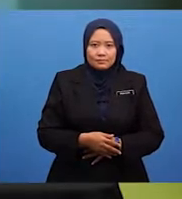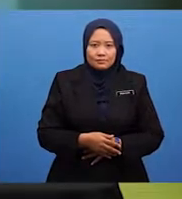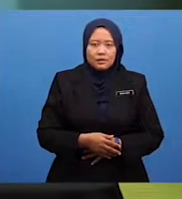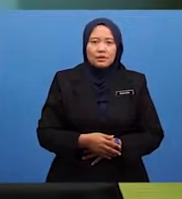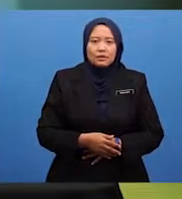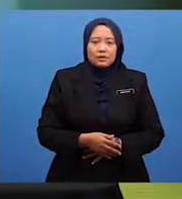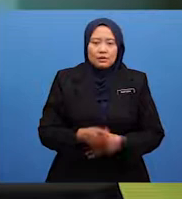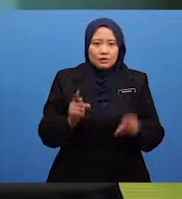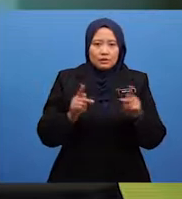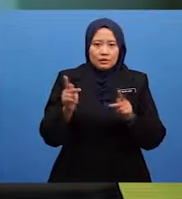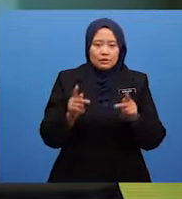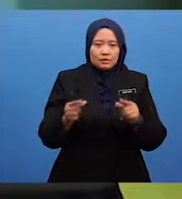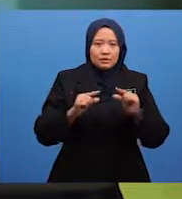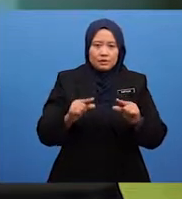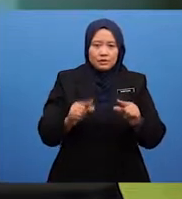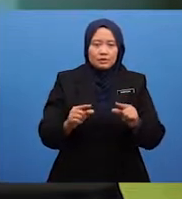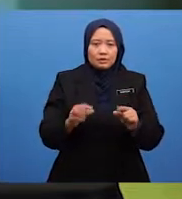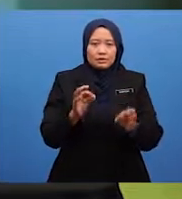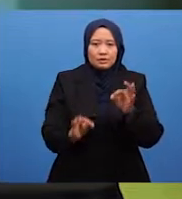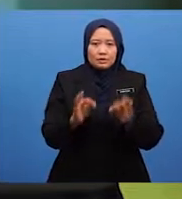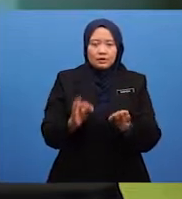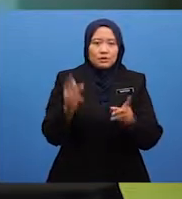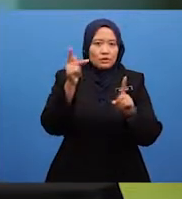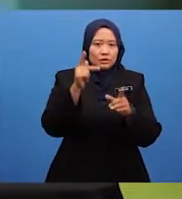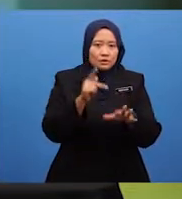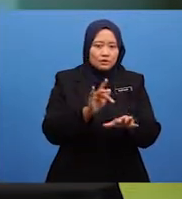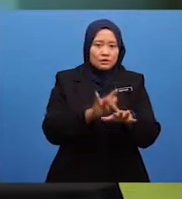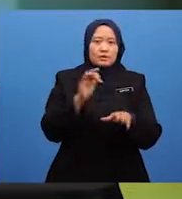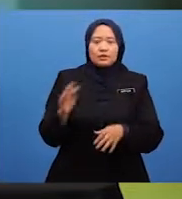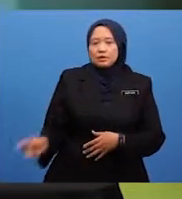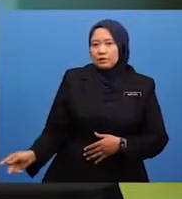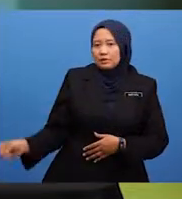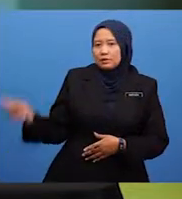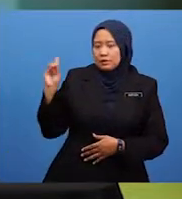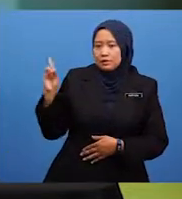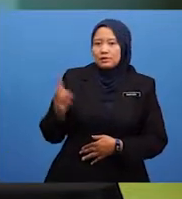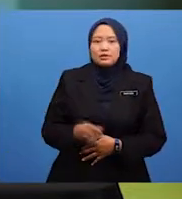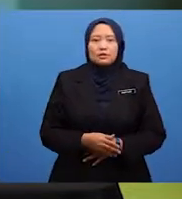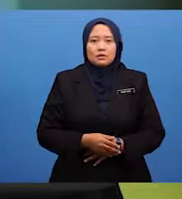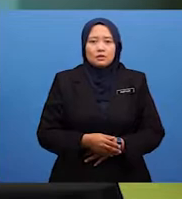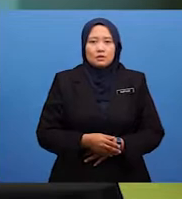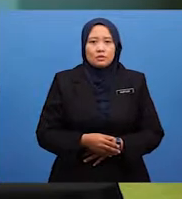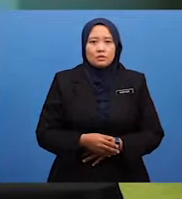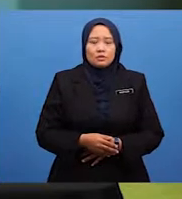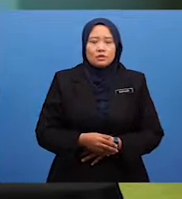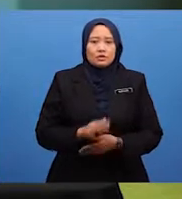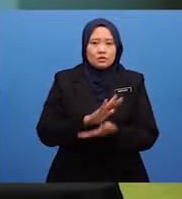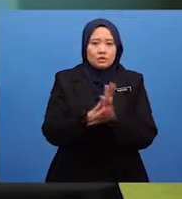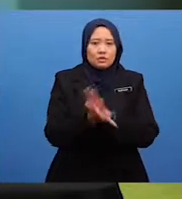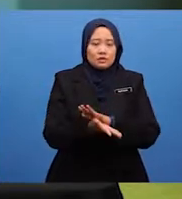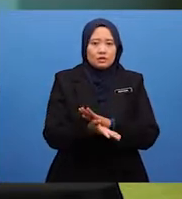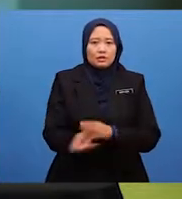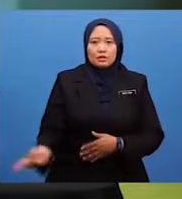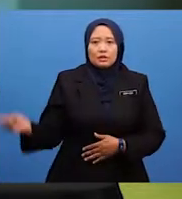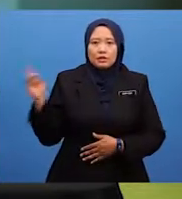Ia bergerak apabila cikgu mengenakan daya ke atasnya. Jadi, daya boleh menggerakkan objek